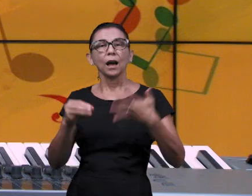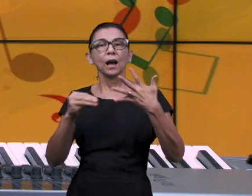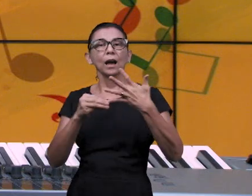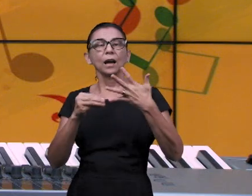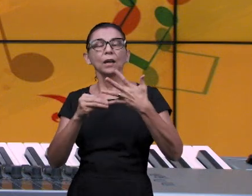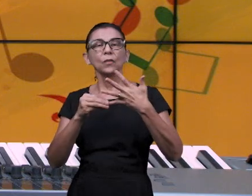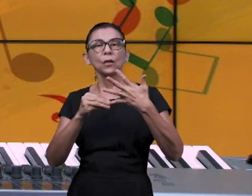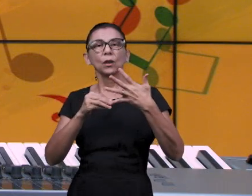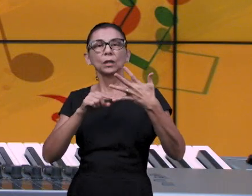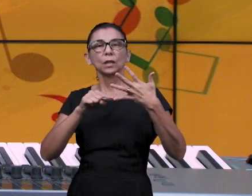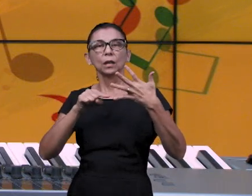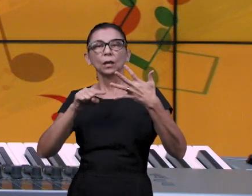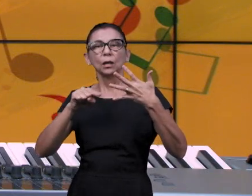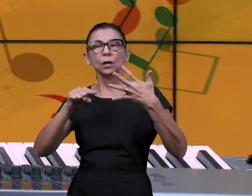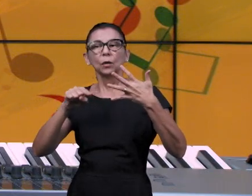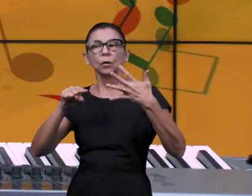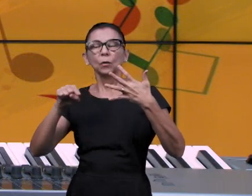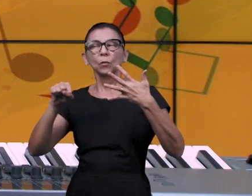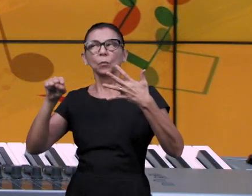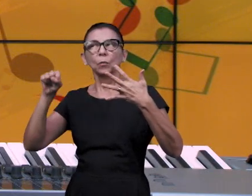tonalité de la note d'un